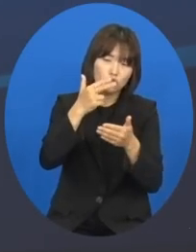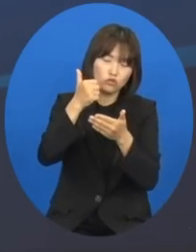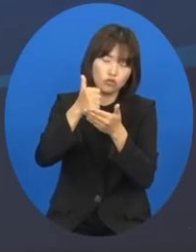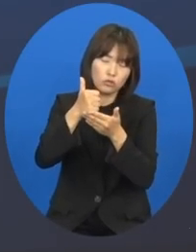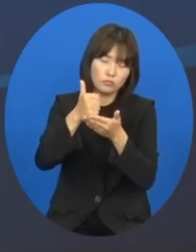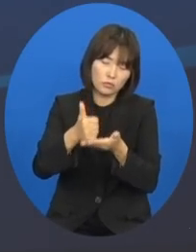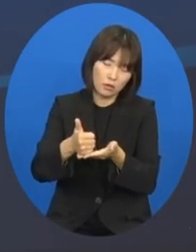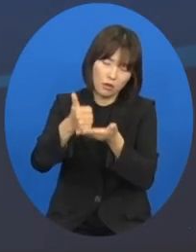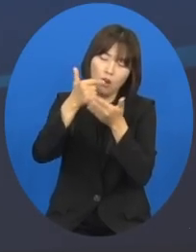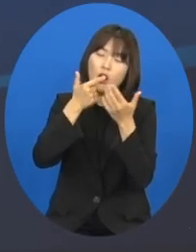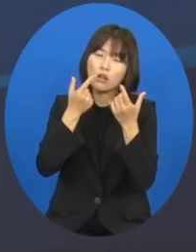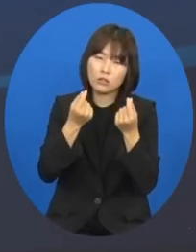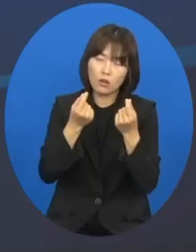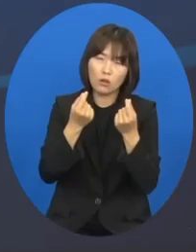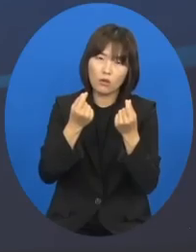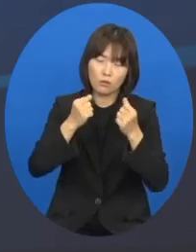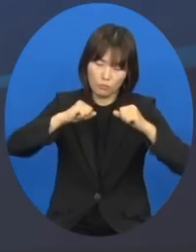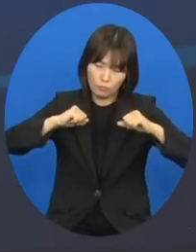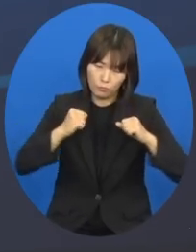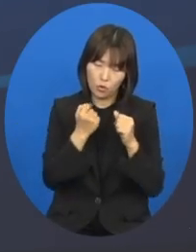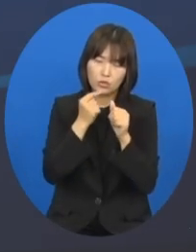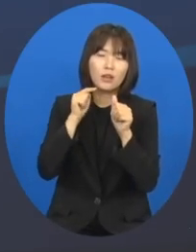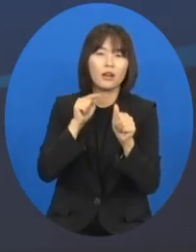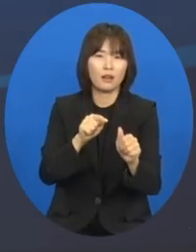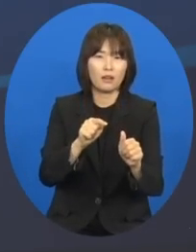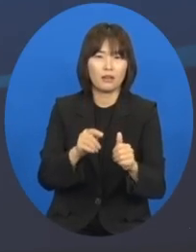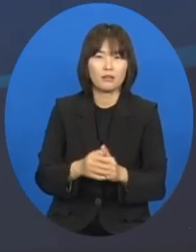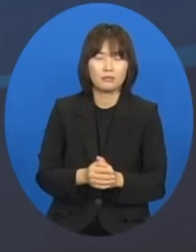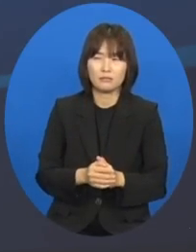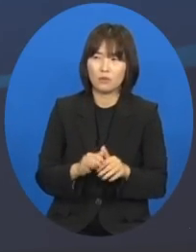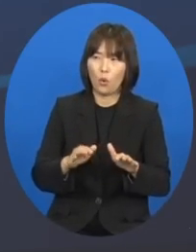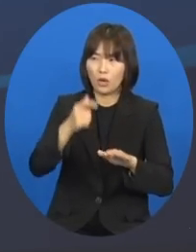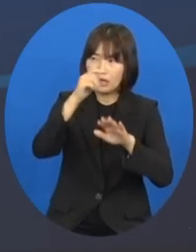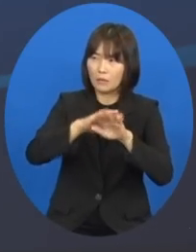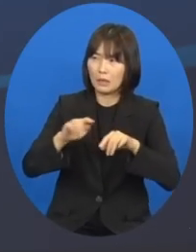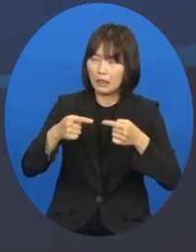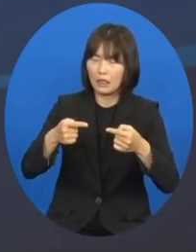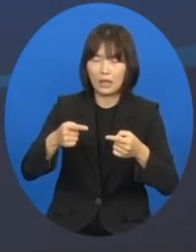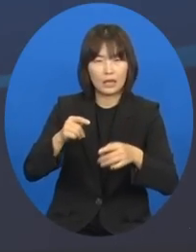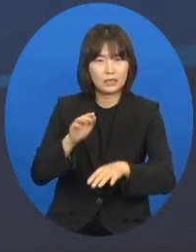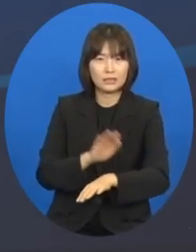복종하라 아 오늘 저녁 집회 잘못 나왔다